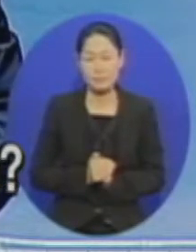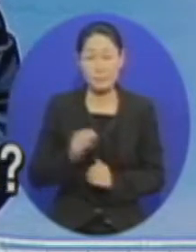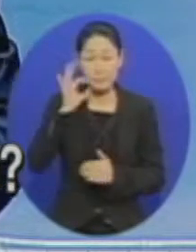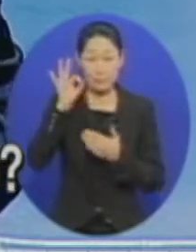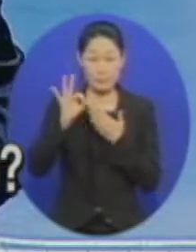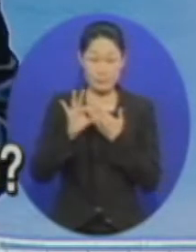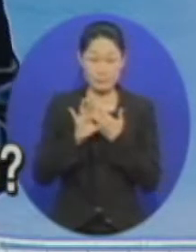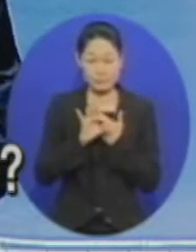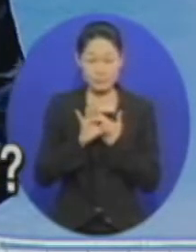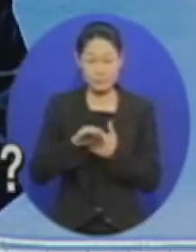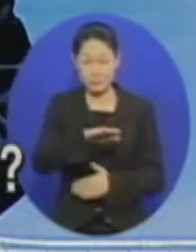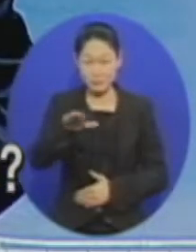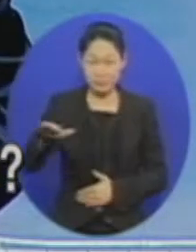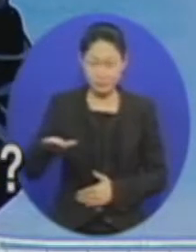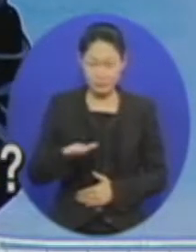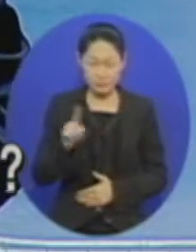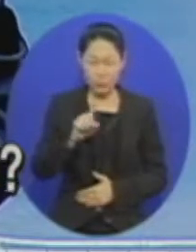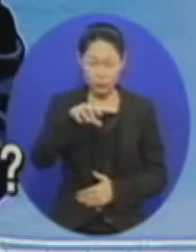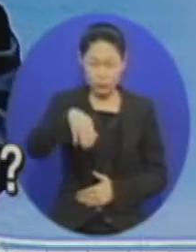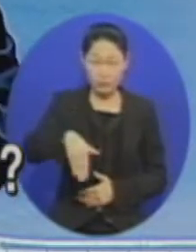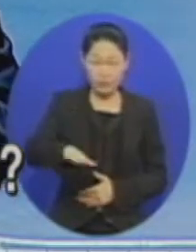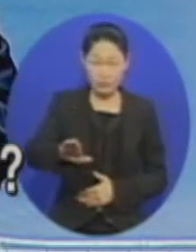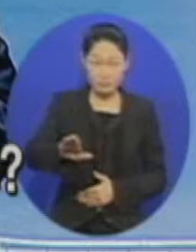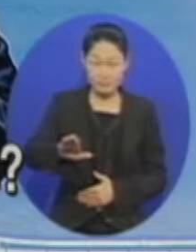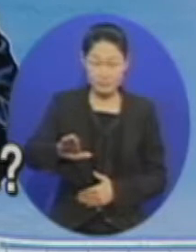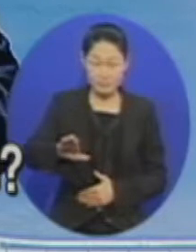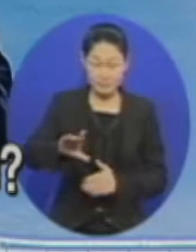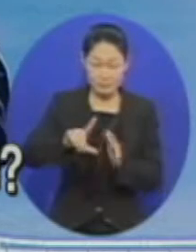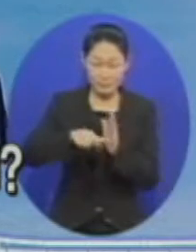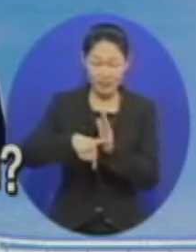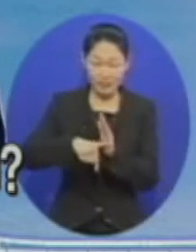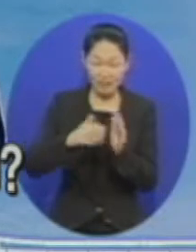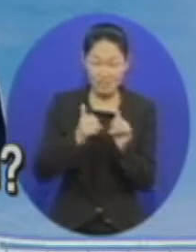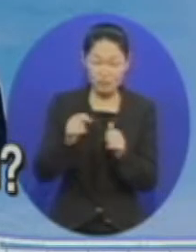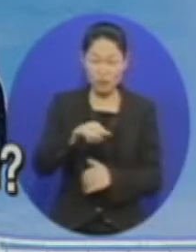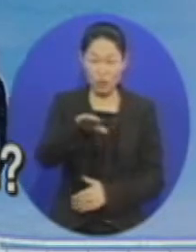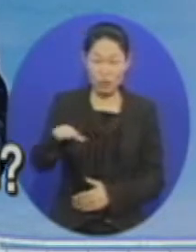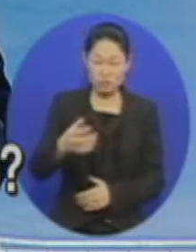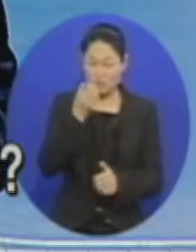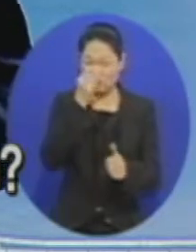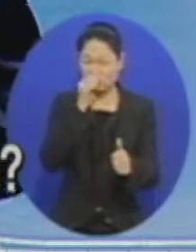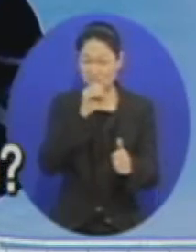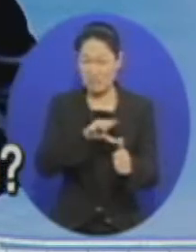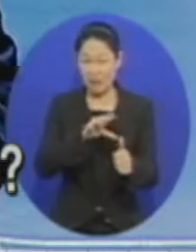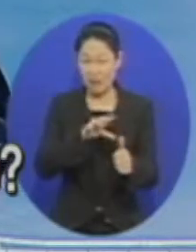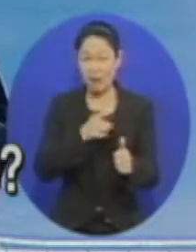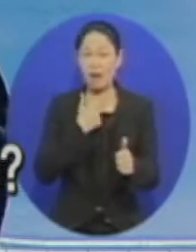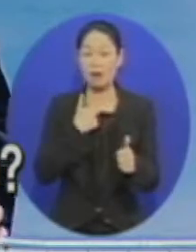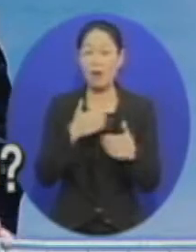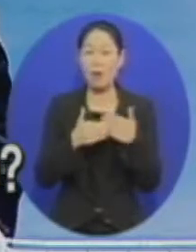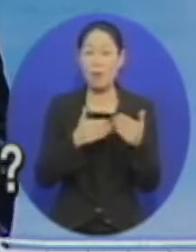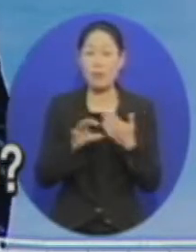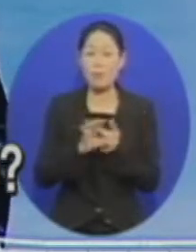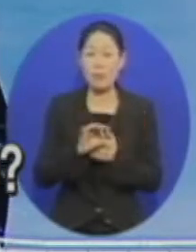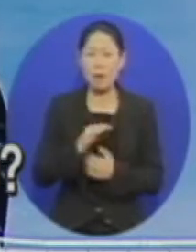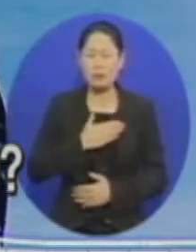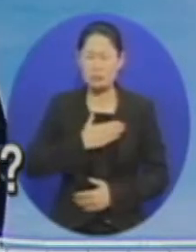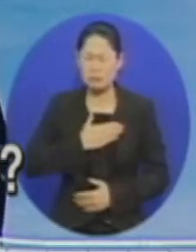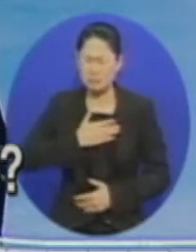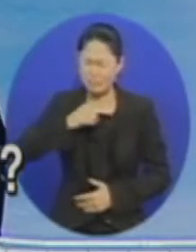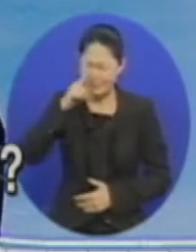만약에 여러분들이 어디가서 사람들이 여러분을 무시 할 일을 경험하면 얼마나 기분이